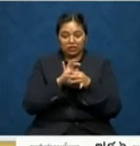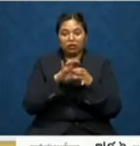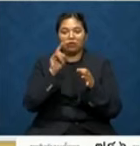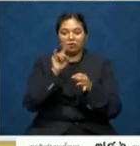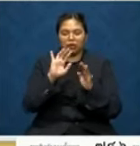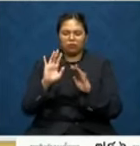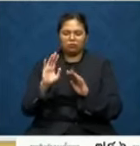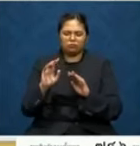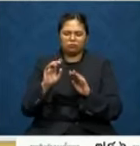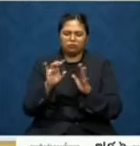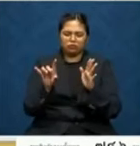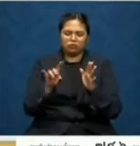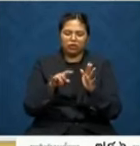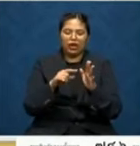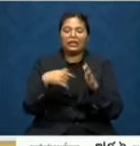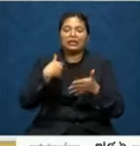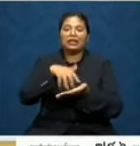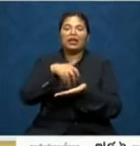ก่าวใช่วงต้น